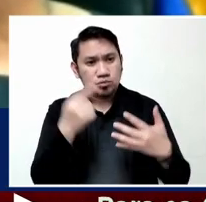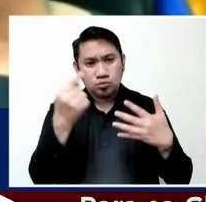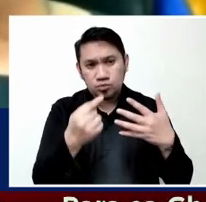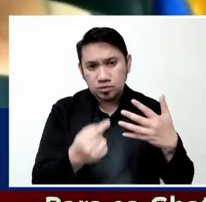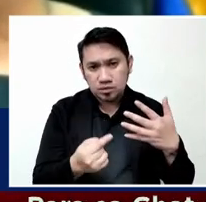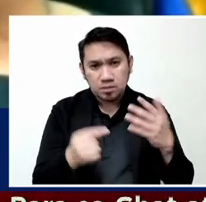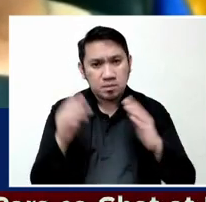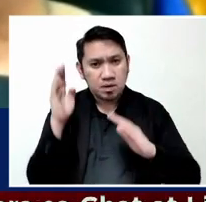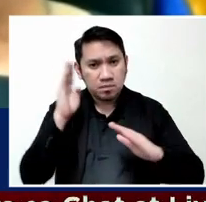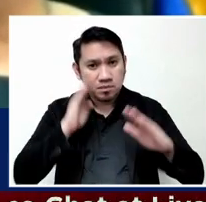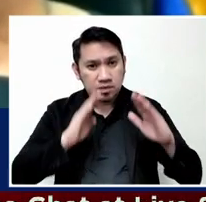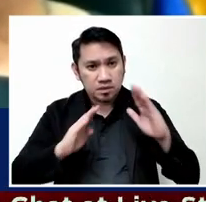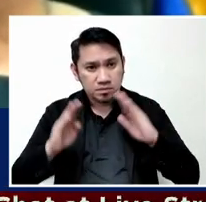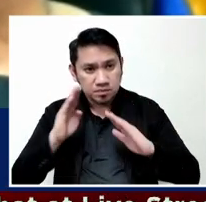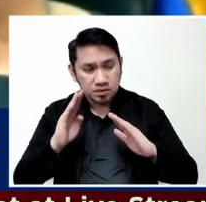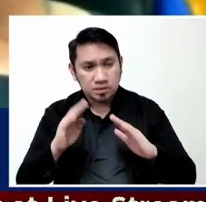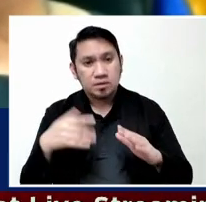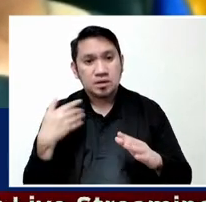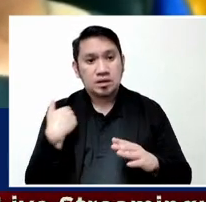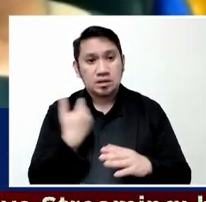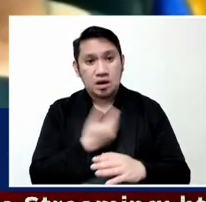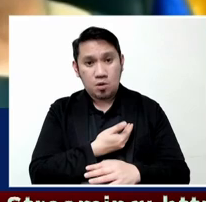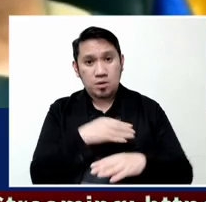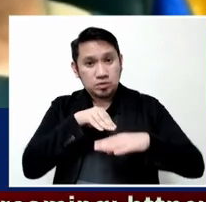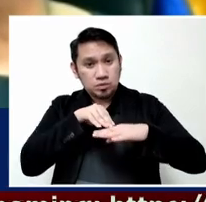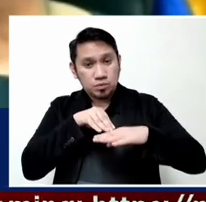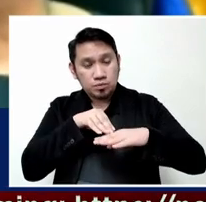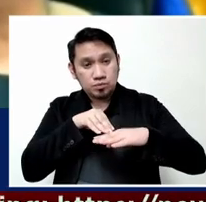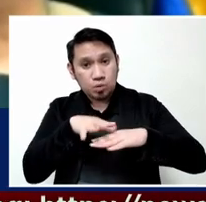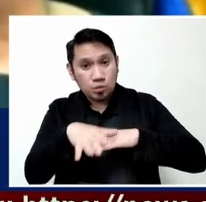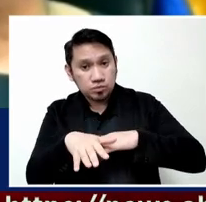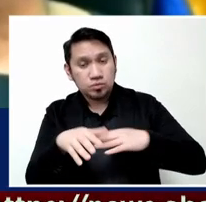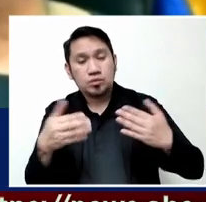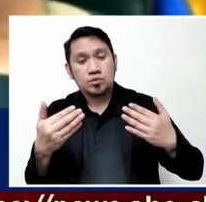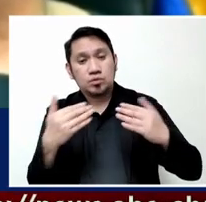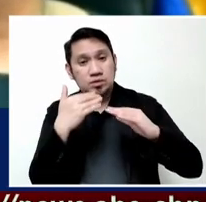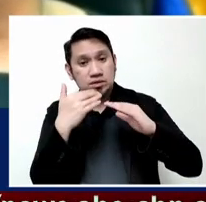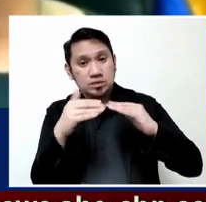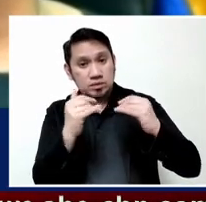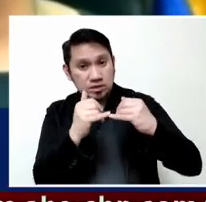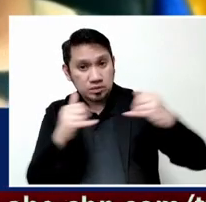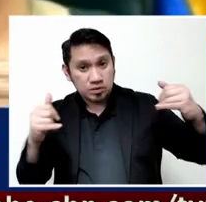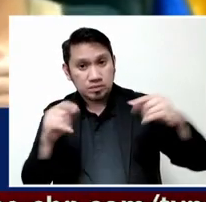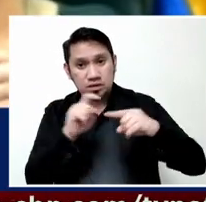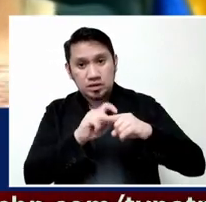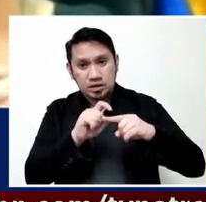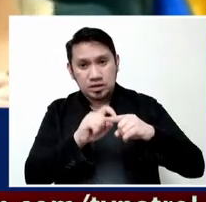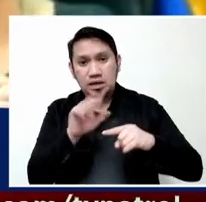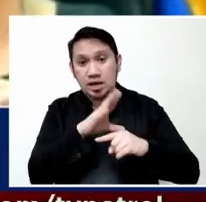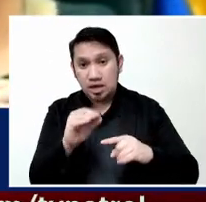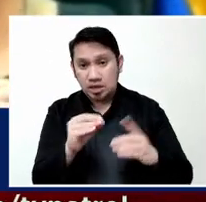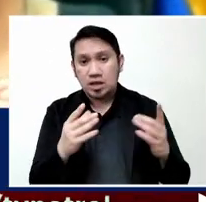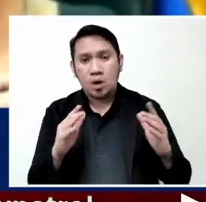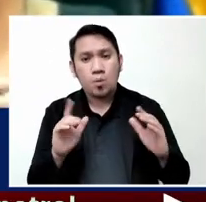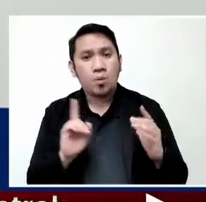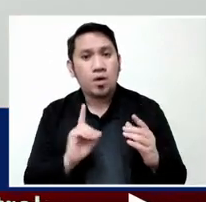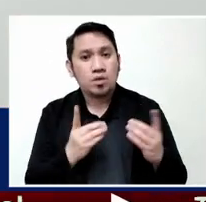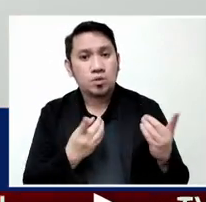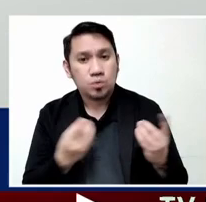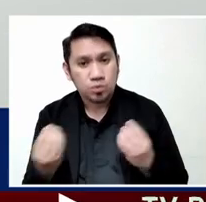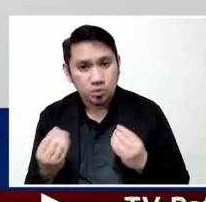problems in the transmission system, and what can we do in order to address these